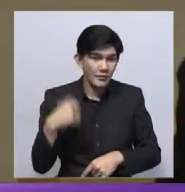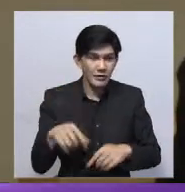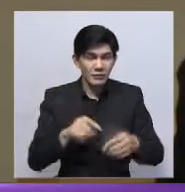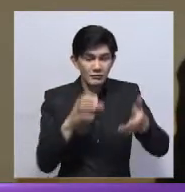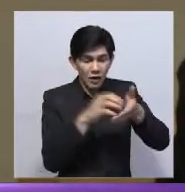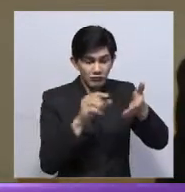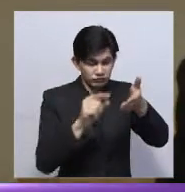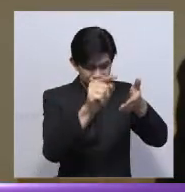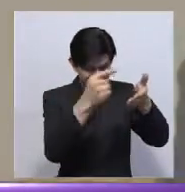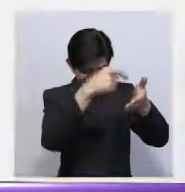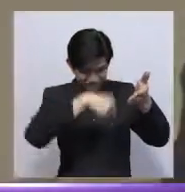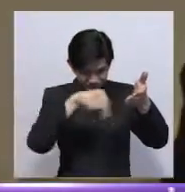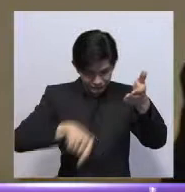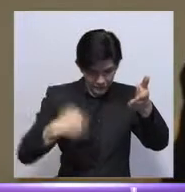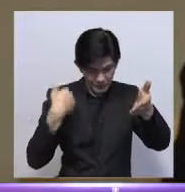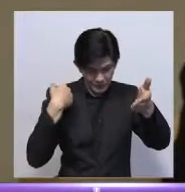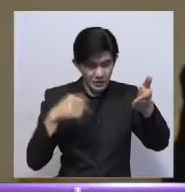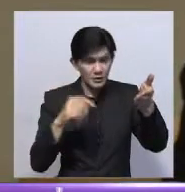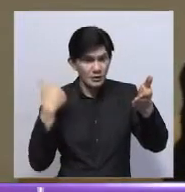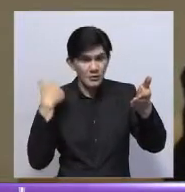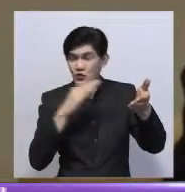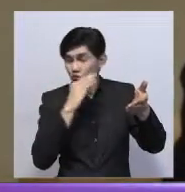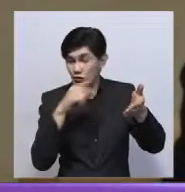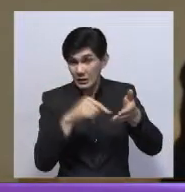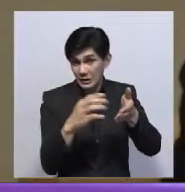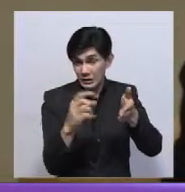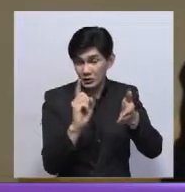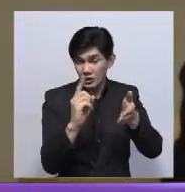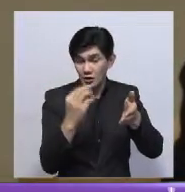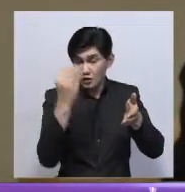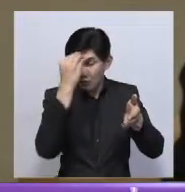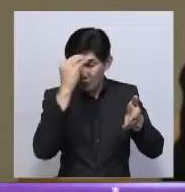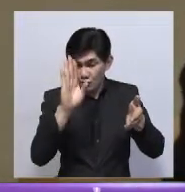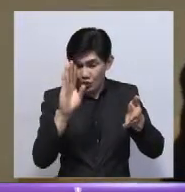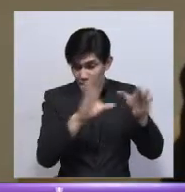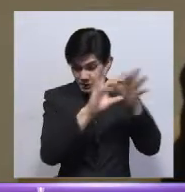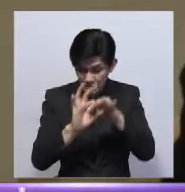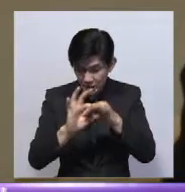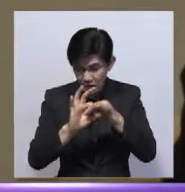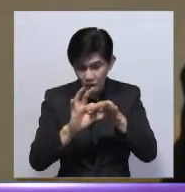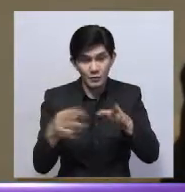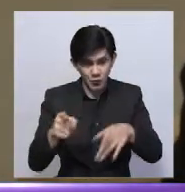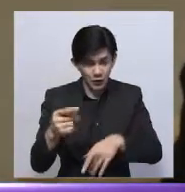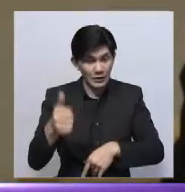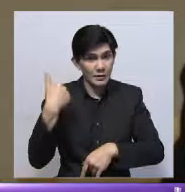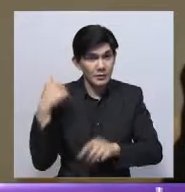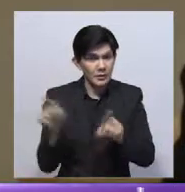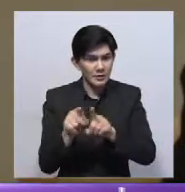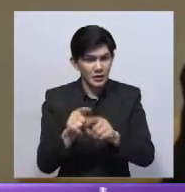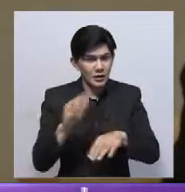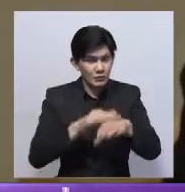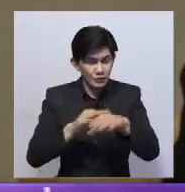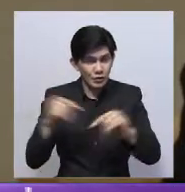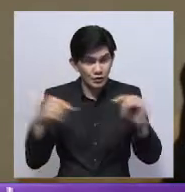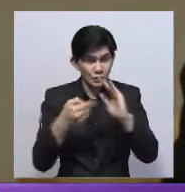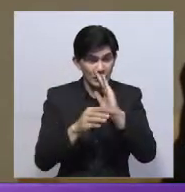งคโปร์โผล่เข้ามาถ้าเรามีการผูกกับเขาเราก็จะได้ประโยชน์ถึงพยายามชวนพวกเขาไปที่เมืองไทยที่